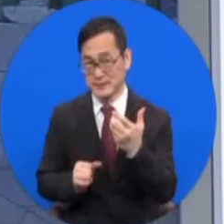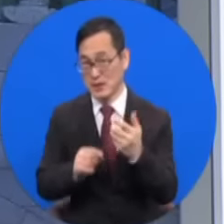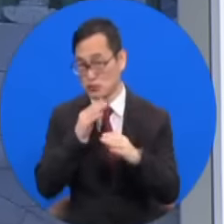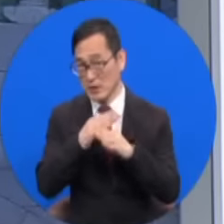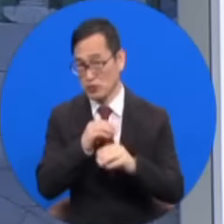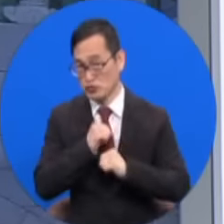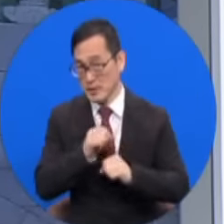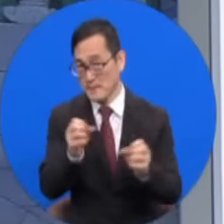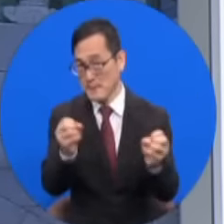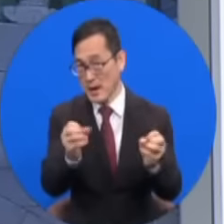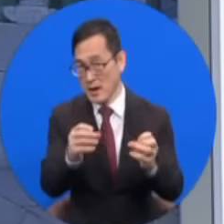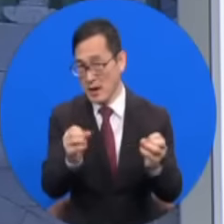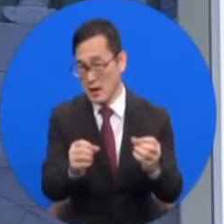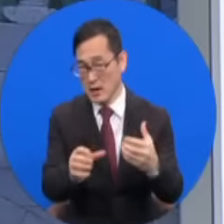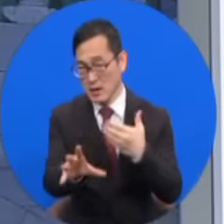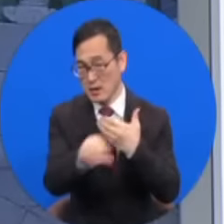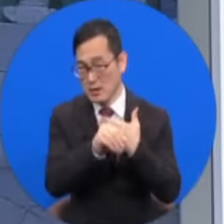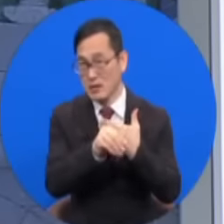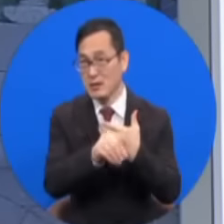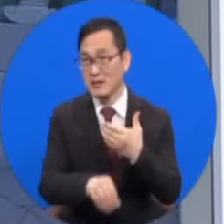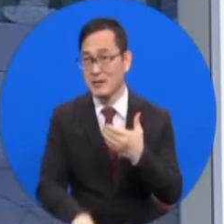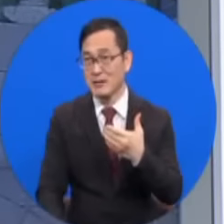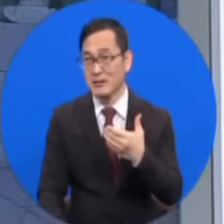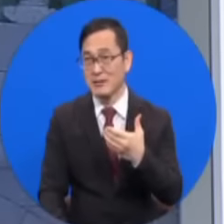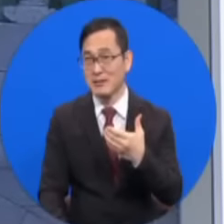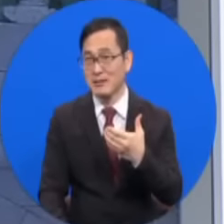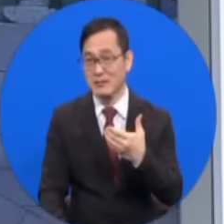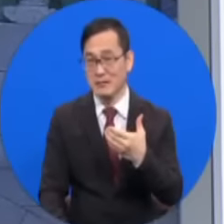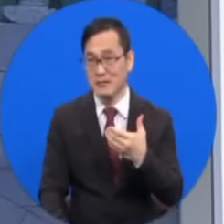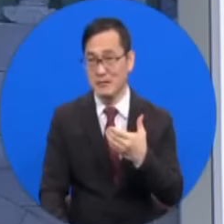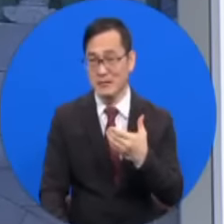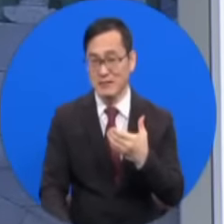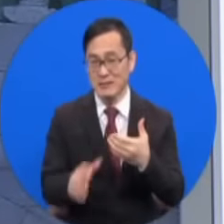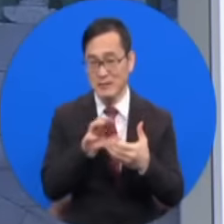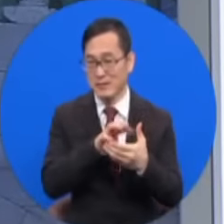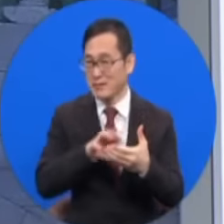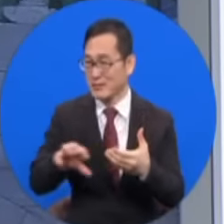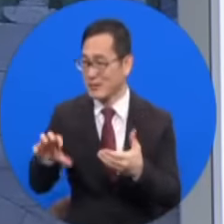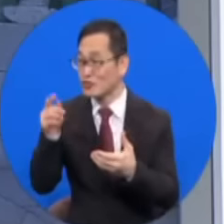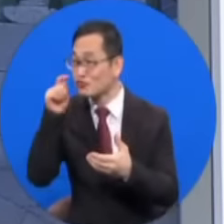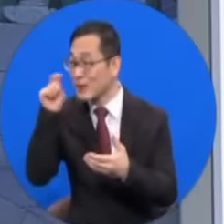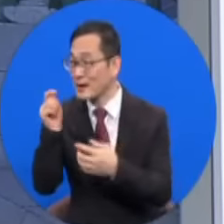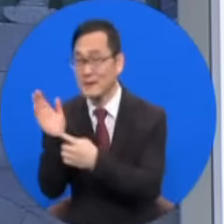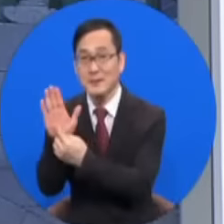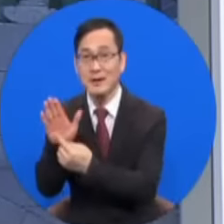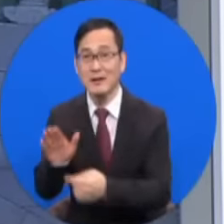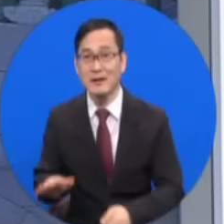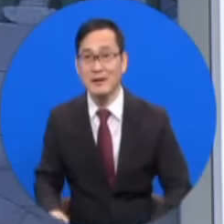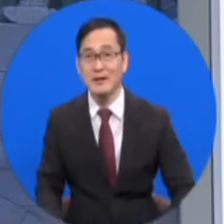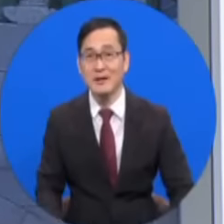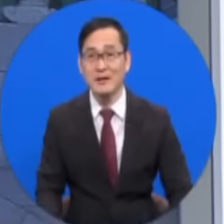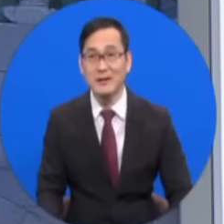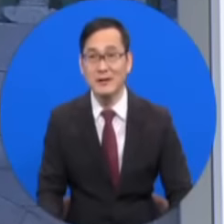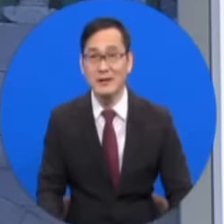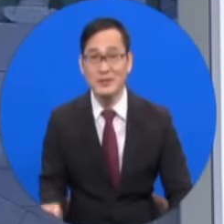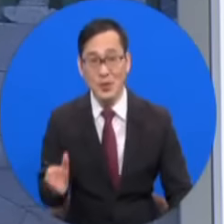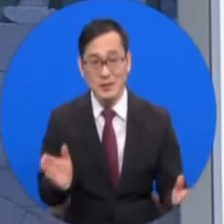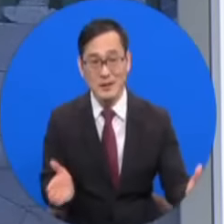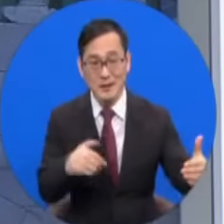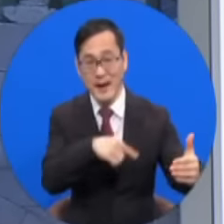음성이 포착돼 있는 것을 우크라이나 당국이 공개한 건데 앞서 그 장면 같은 경우는요 내밀한 장소의 내밀한